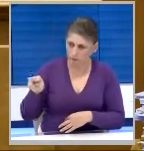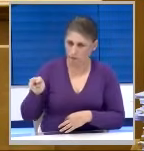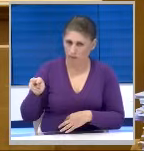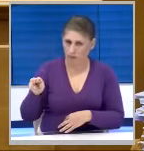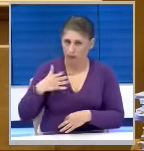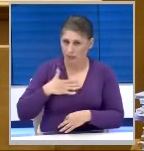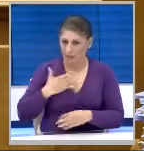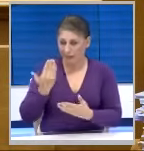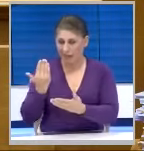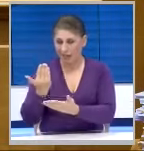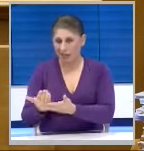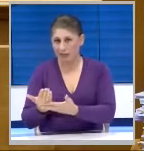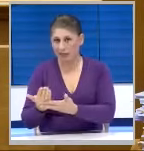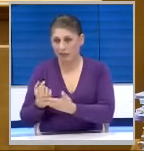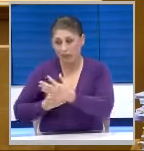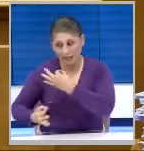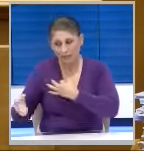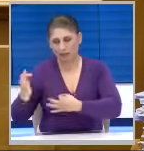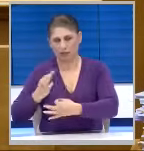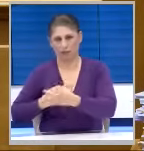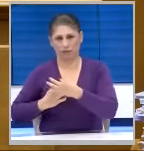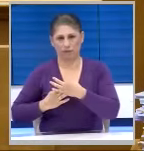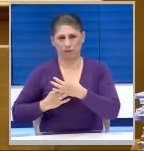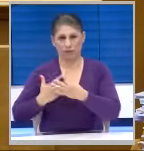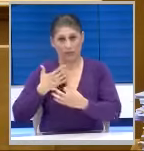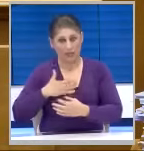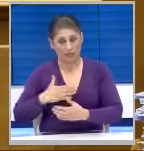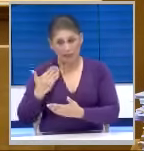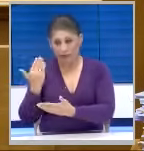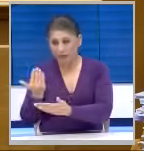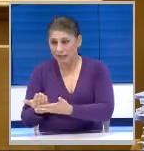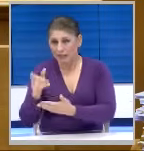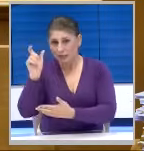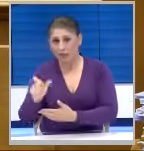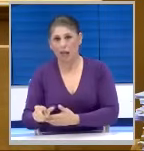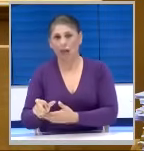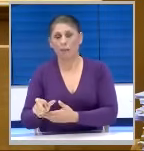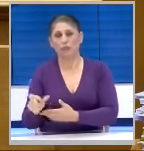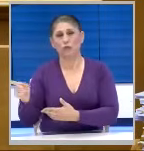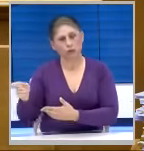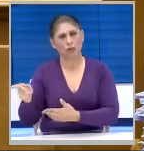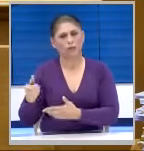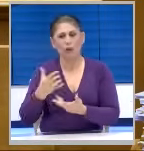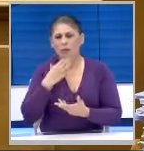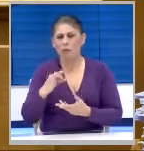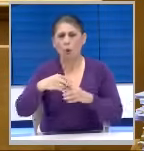ζητήσει εξηγήσεις θέλησε να του ζητήσει εξηγήσεις για το μπάζωμα